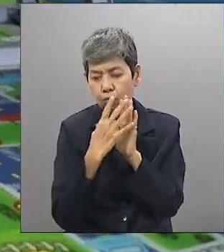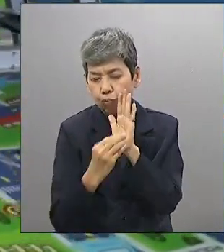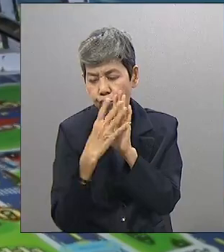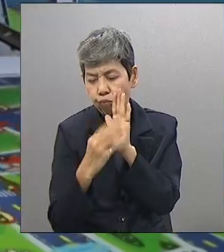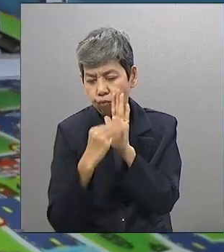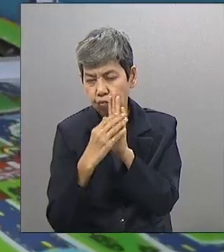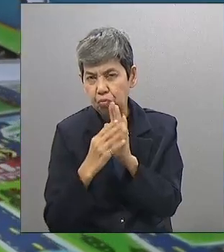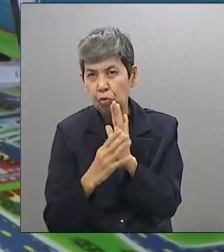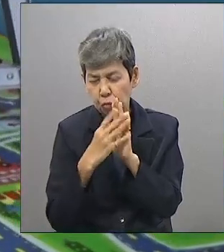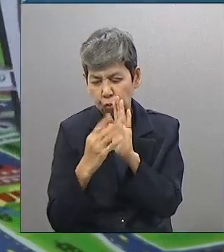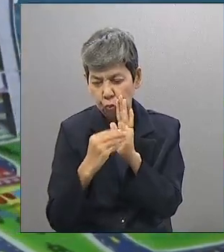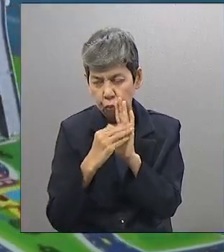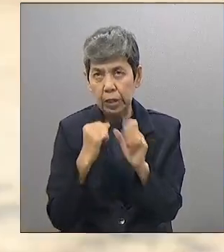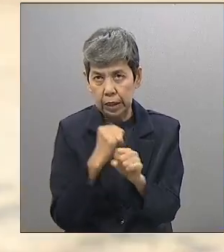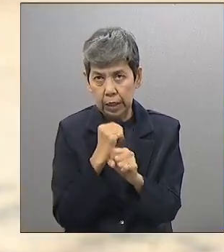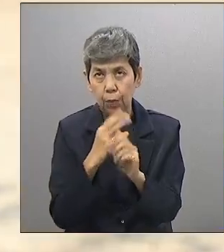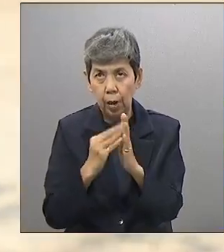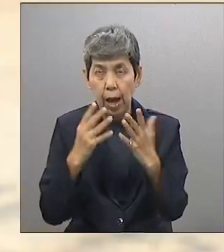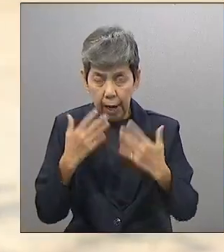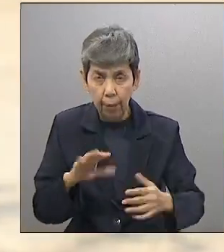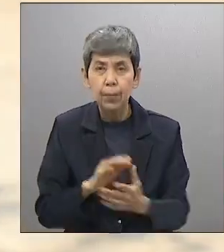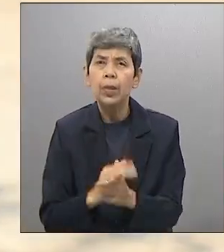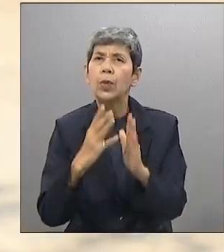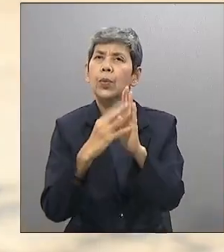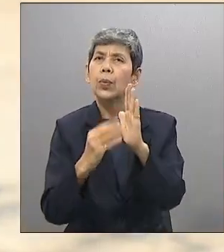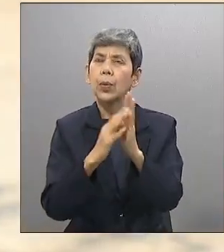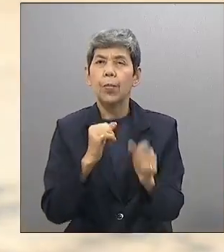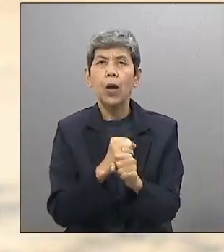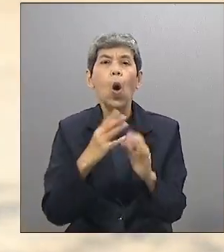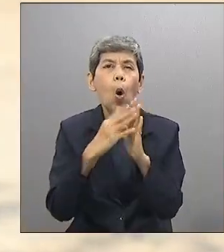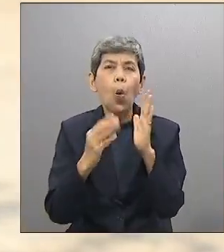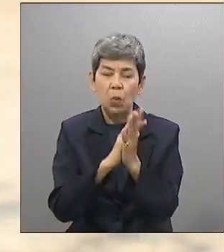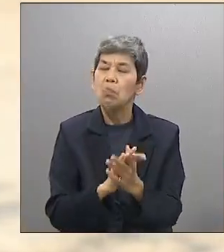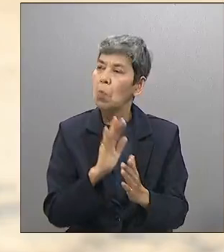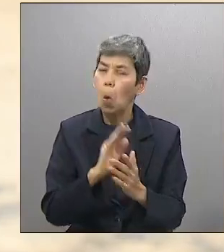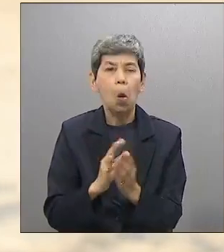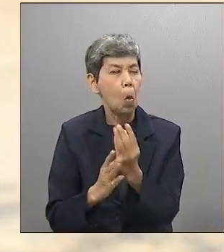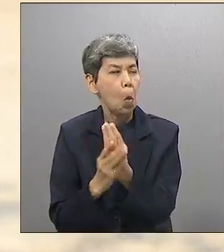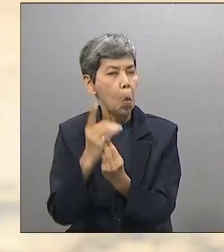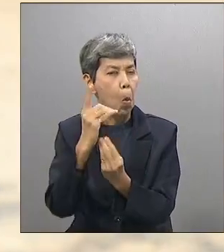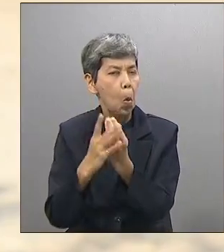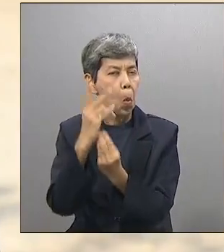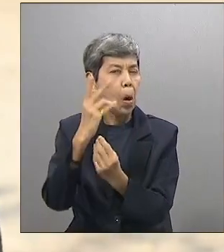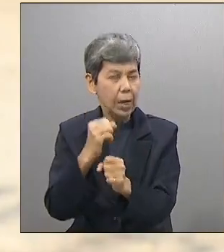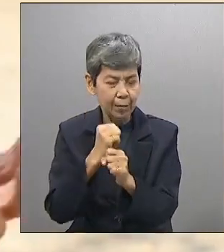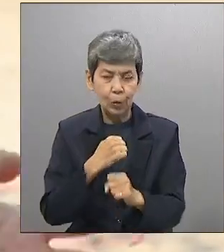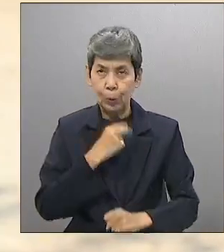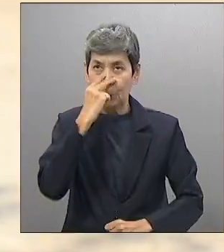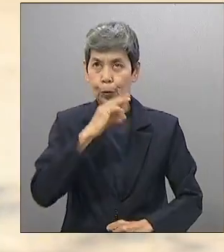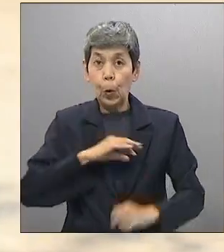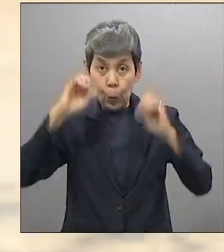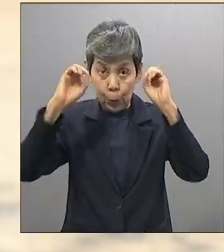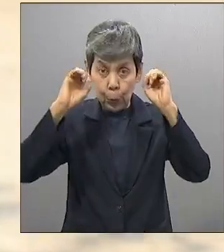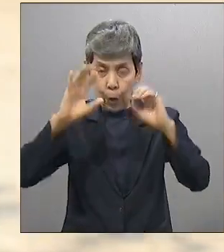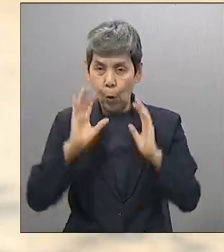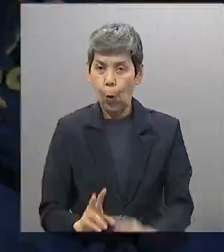โรฟเซอร์ที่ Columbia Universityผ่านกอรมมาเป็ระยะเวลาหอทิย์ เพะสงควรเลยวนนี้กเปนที่นตนเต้ที่คุครู